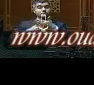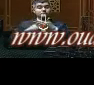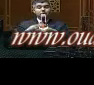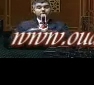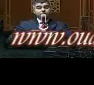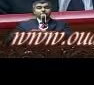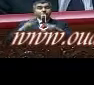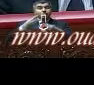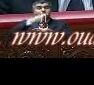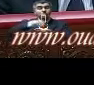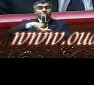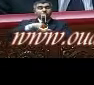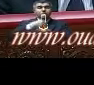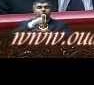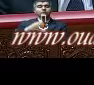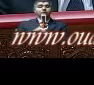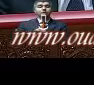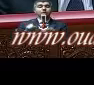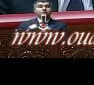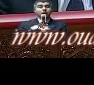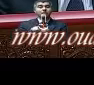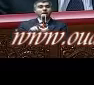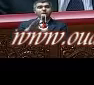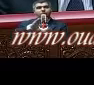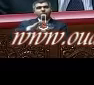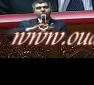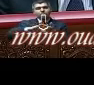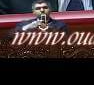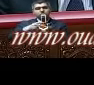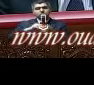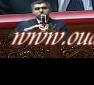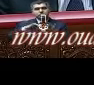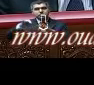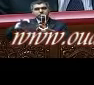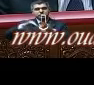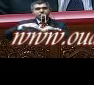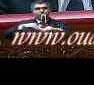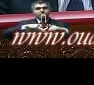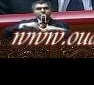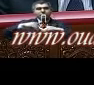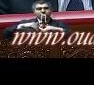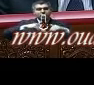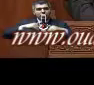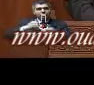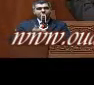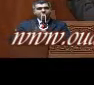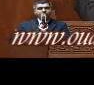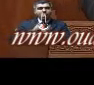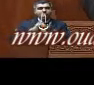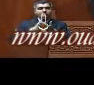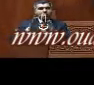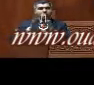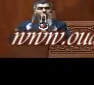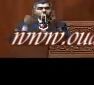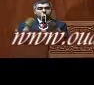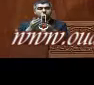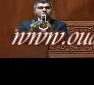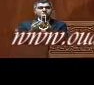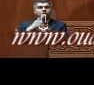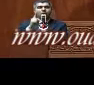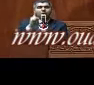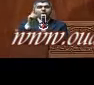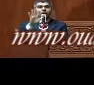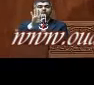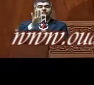سنة 2015 بهدف سد الخصائص المسجل في البنية التحتية والخدمات الاجتماعية بغلاف مالي قدره 51